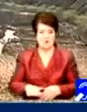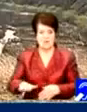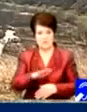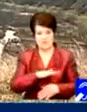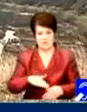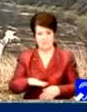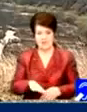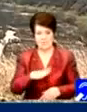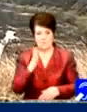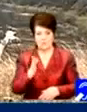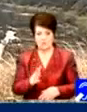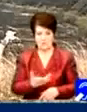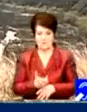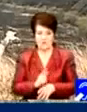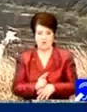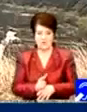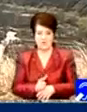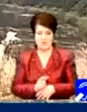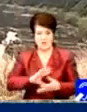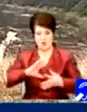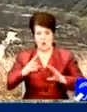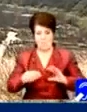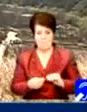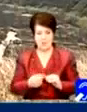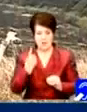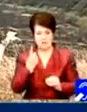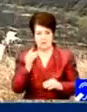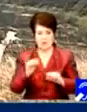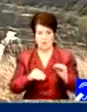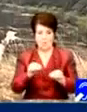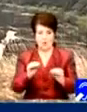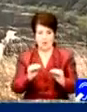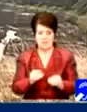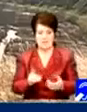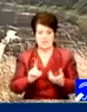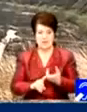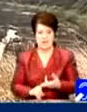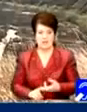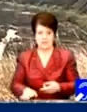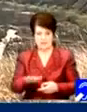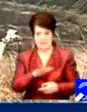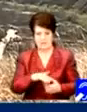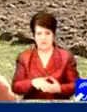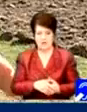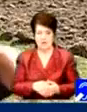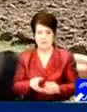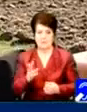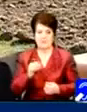ea joacă un rol foarte complex. Eu am zis numai de o singură componentă legată de hrănirea păsărilor,